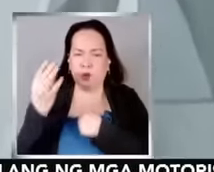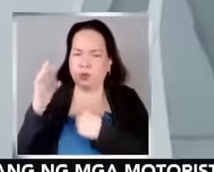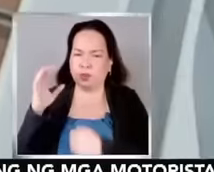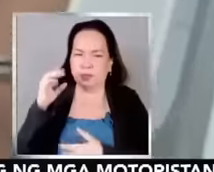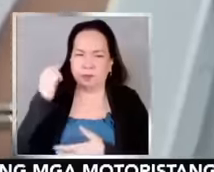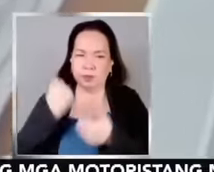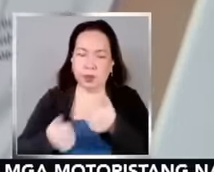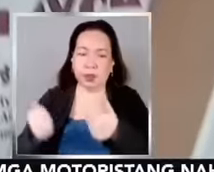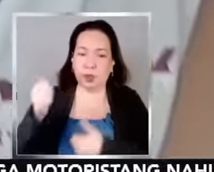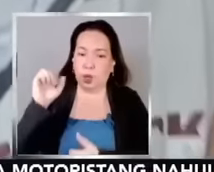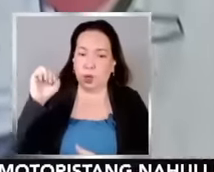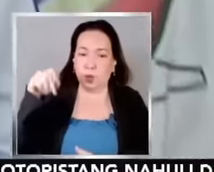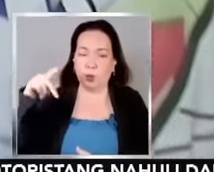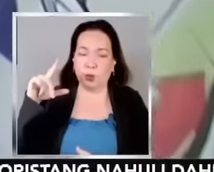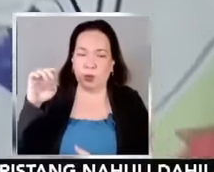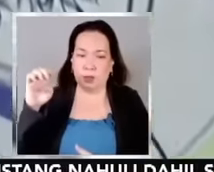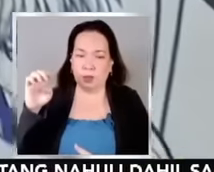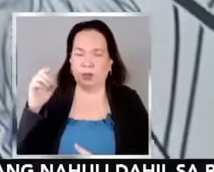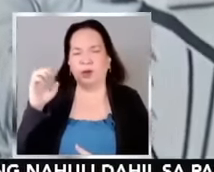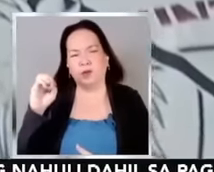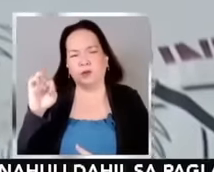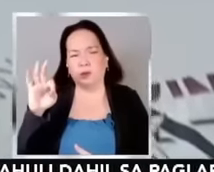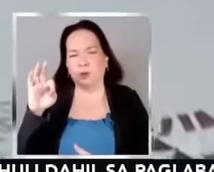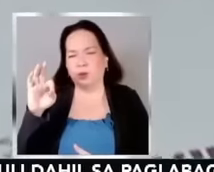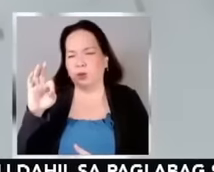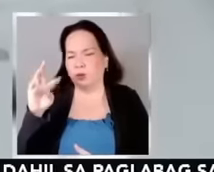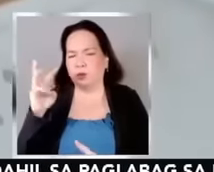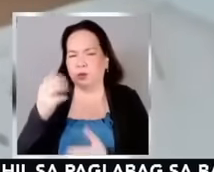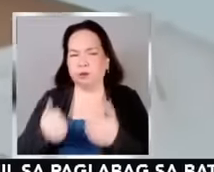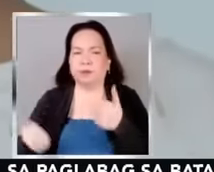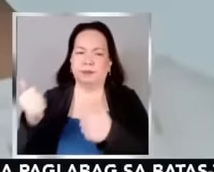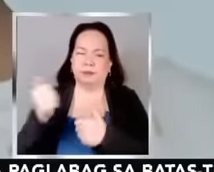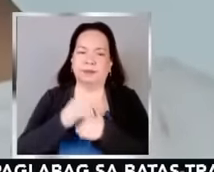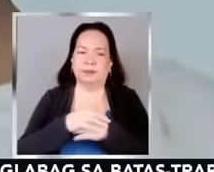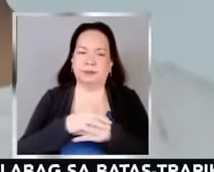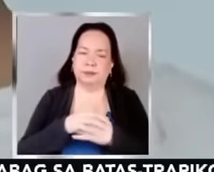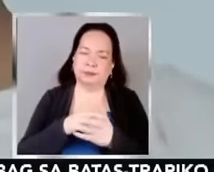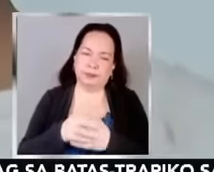GMA Integrated News, John Consulta, Nakatutok, 24 Horas.